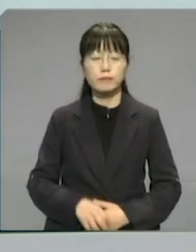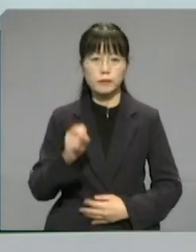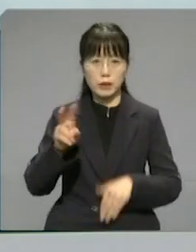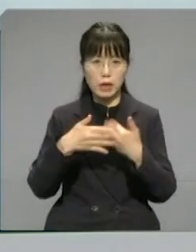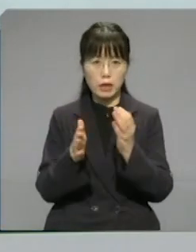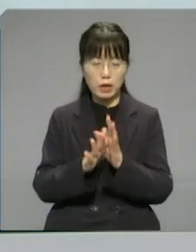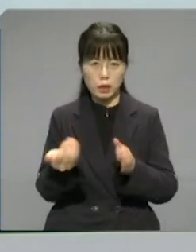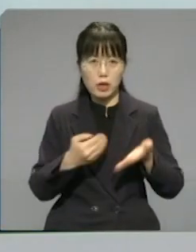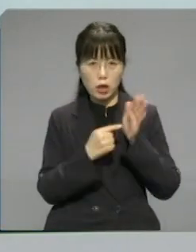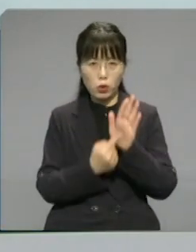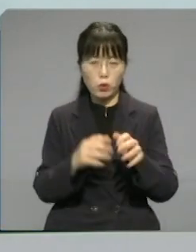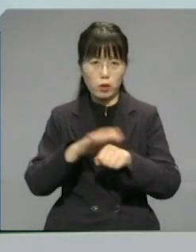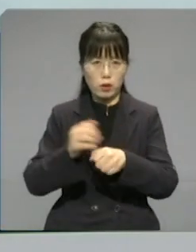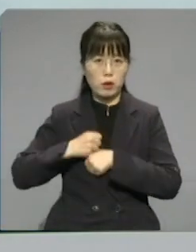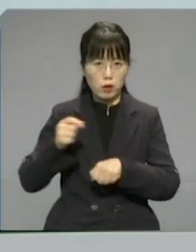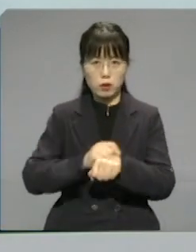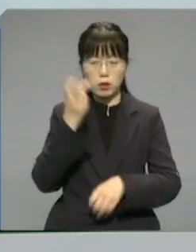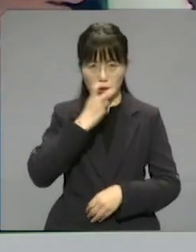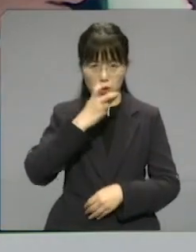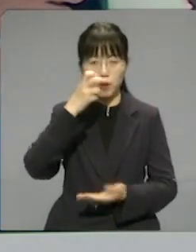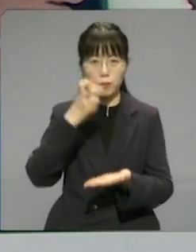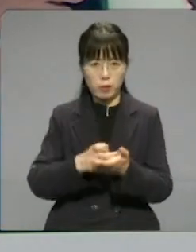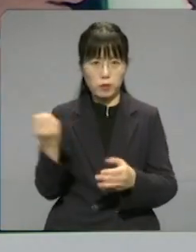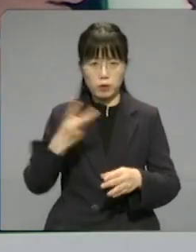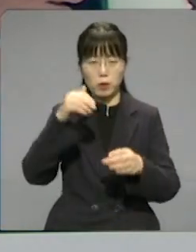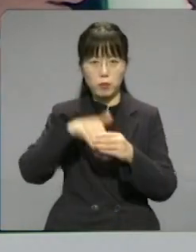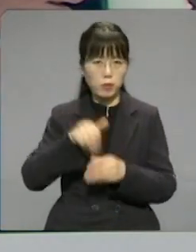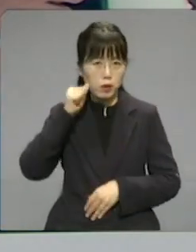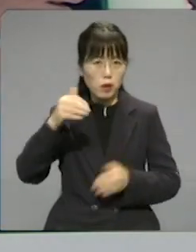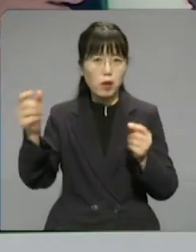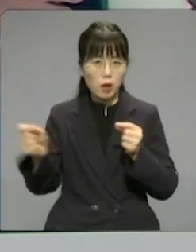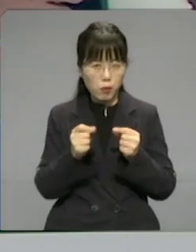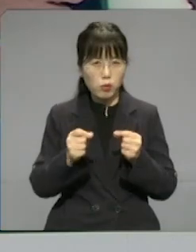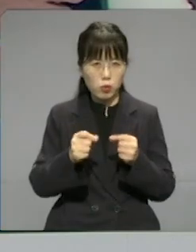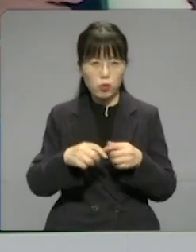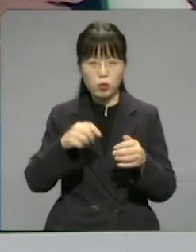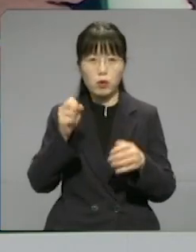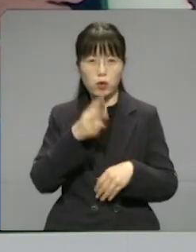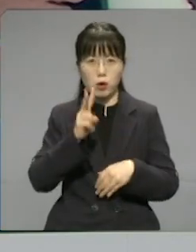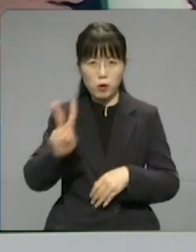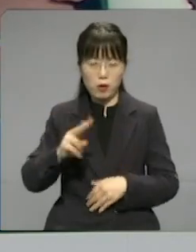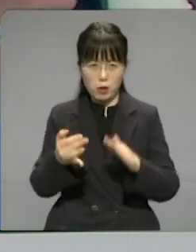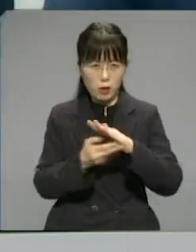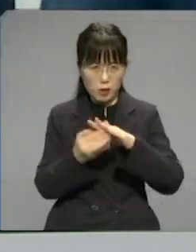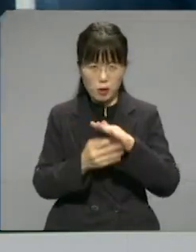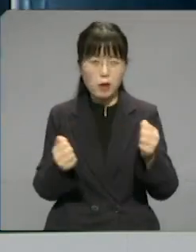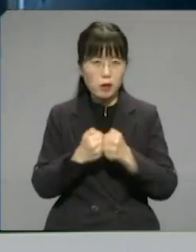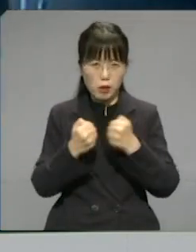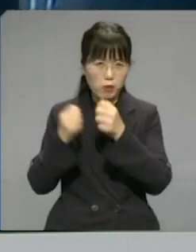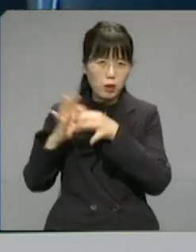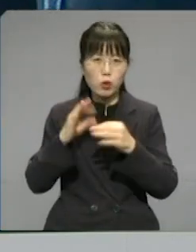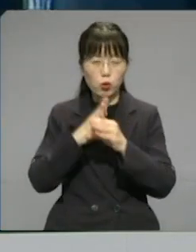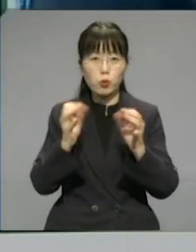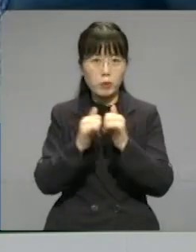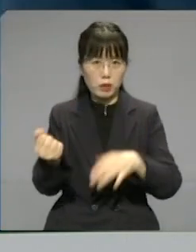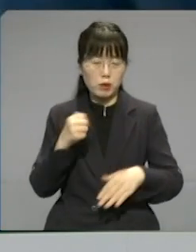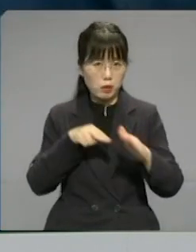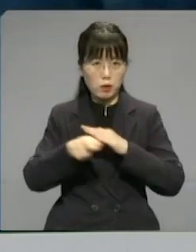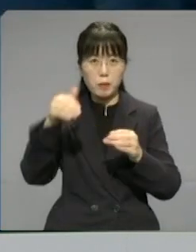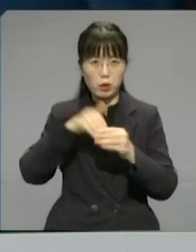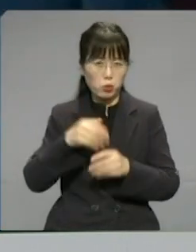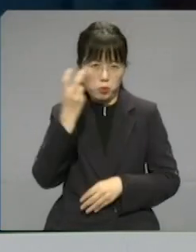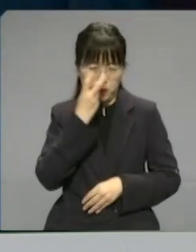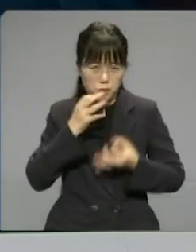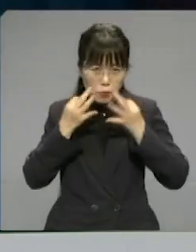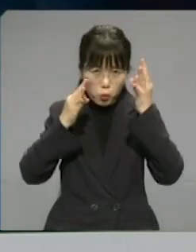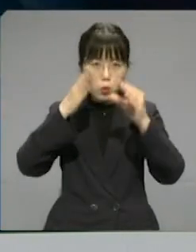야당이 예고한 최상병 특검법안 재표 의결을 닷새 앞두고 여야의 물밑수 싸움이 계속되고 있습니다. 국민의힘은 이탈표 단속에